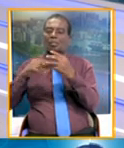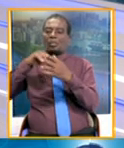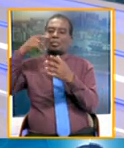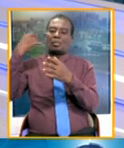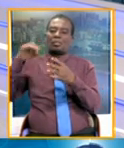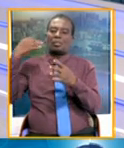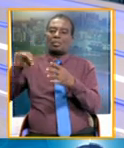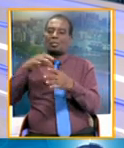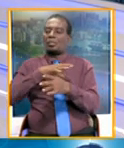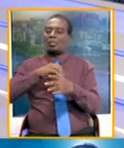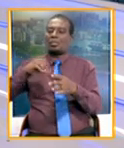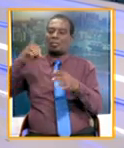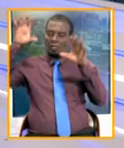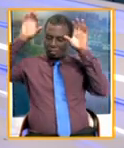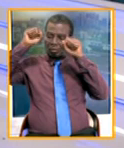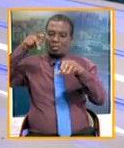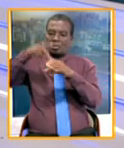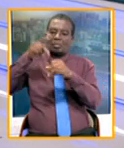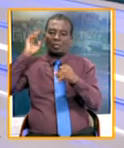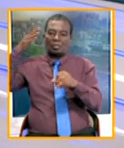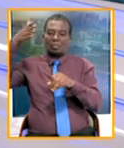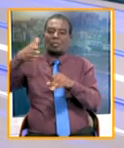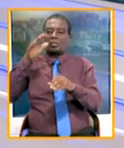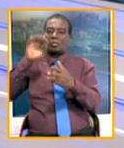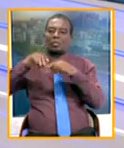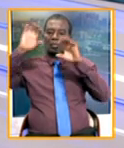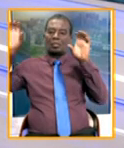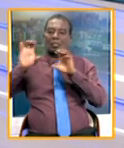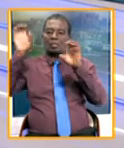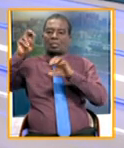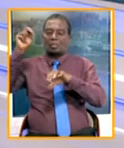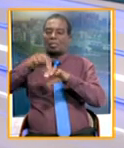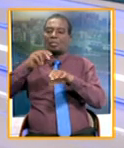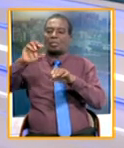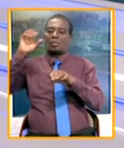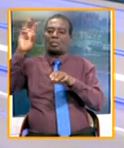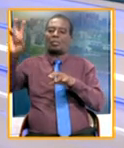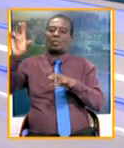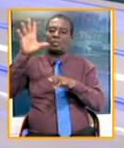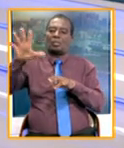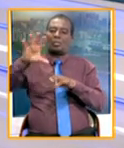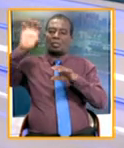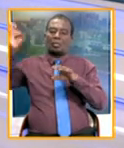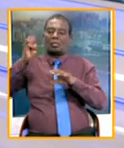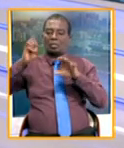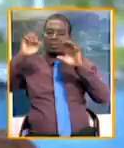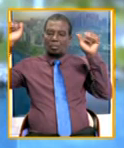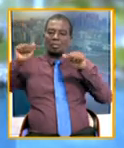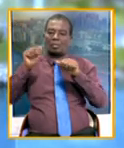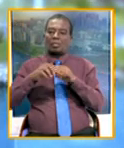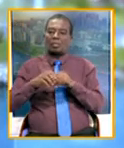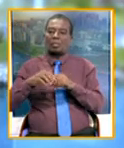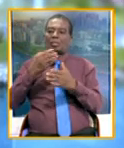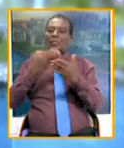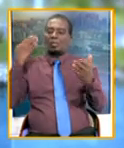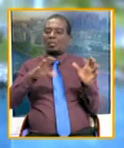l'État participera demain vendredi à la célébration du 75e anniversaire de l'UNESCO. Avant